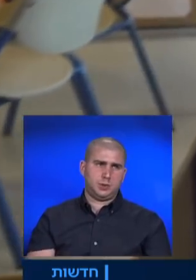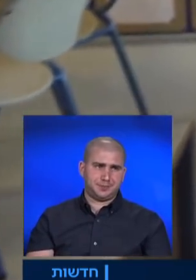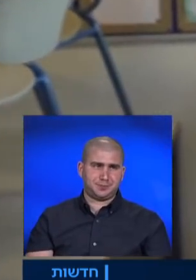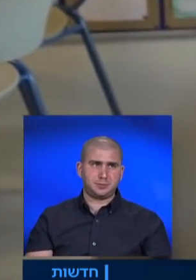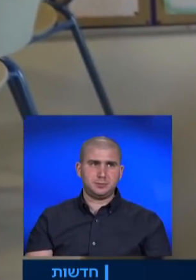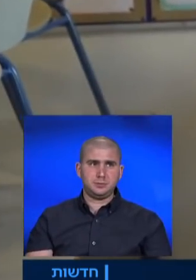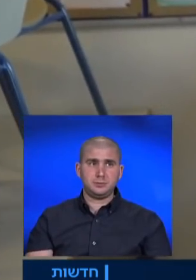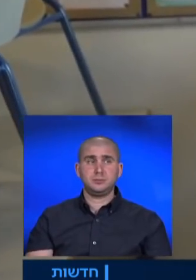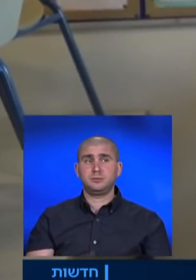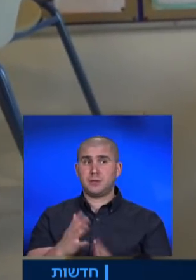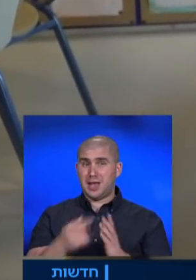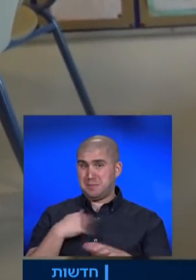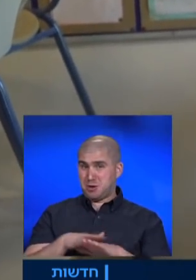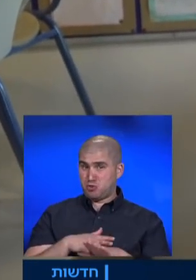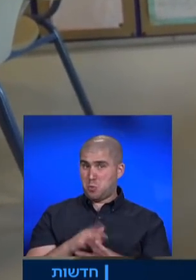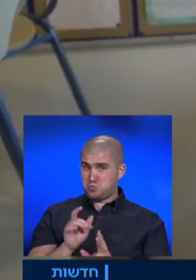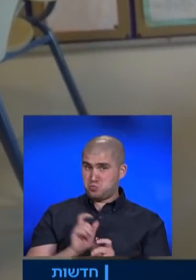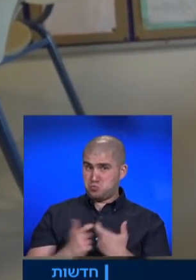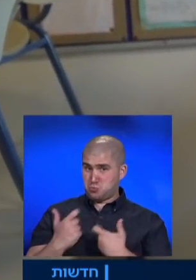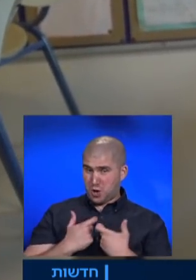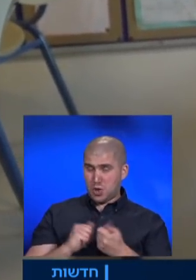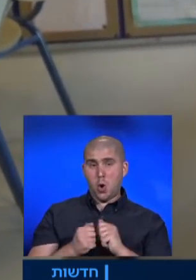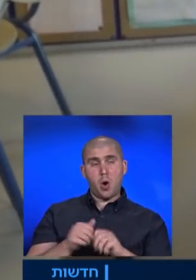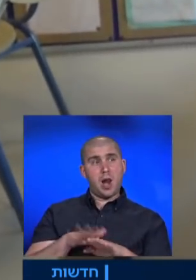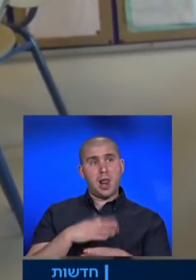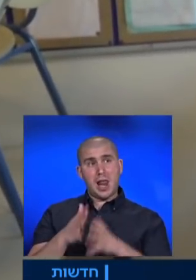שאני מרגישה מוגנת, להגיד שאני מרגישה